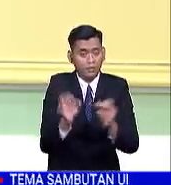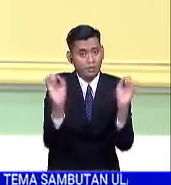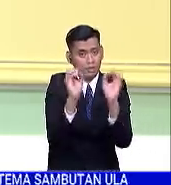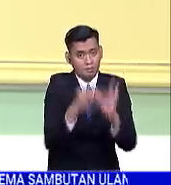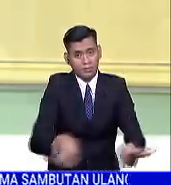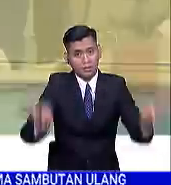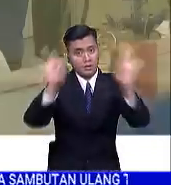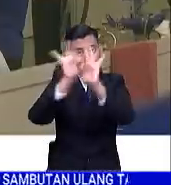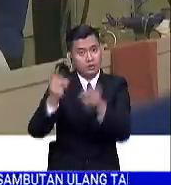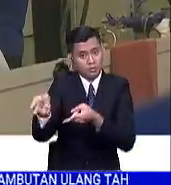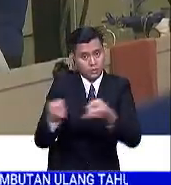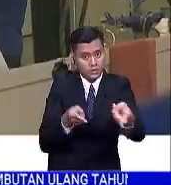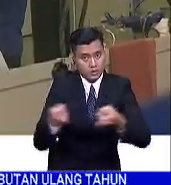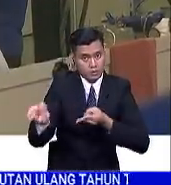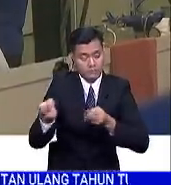urusan penting.